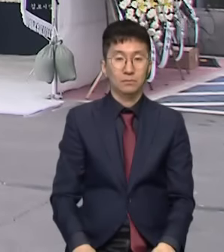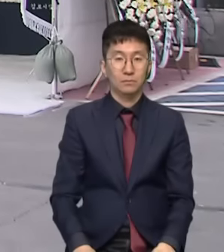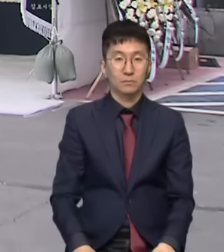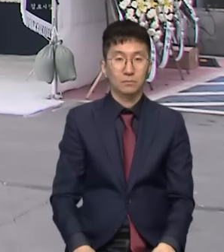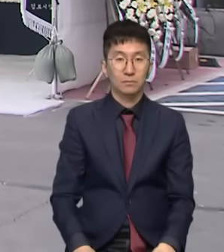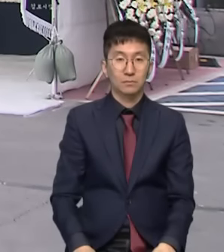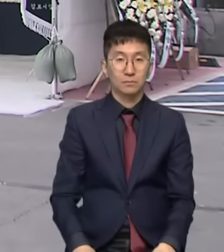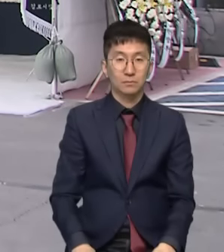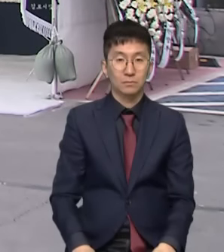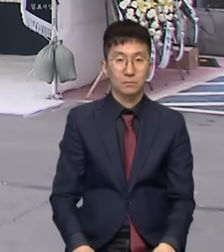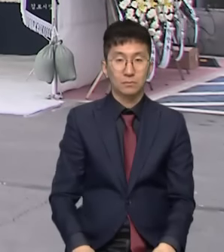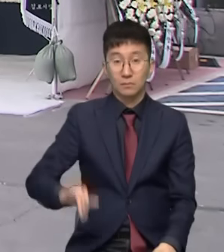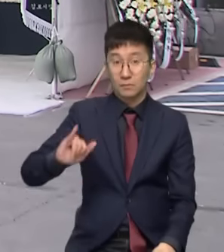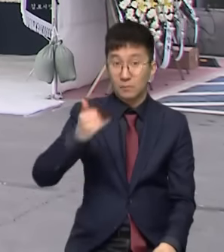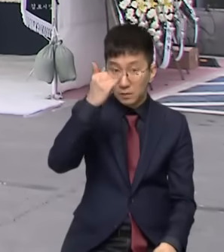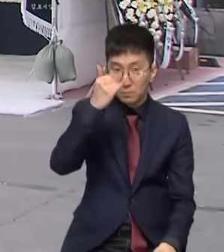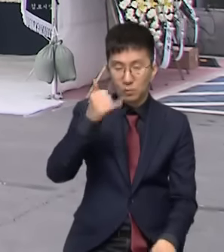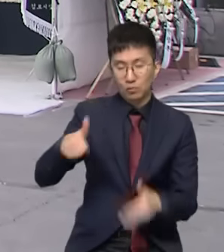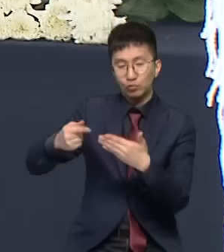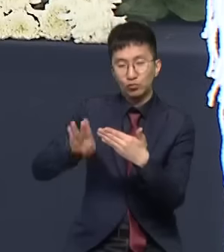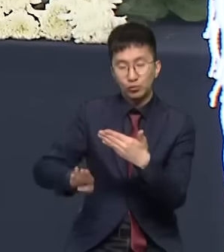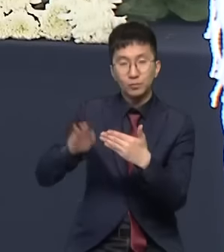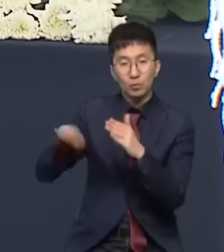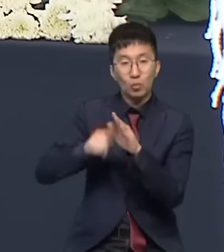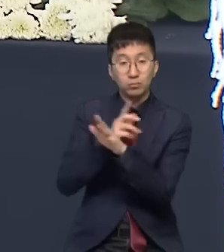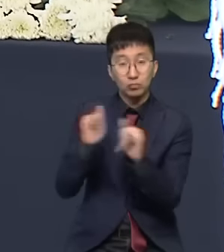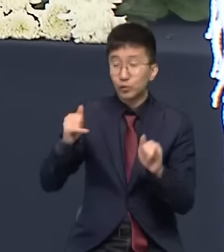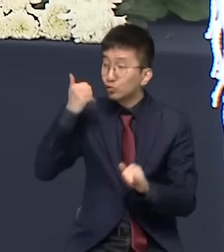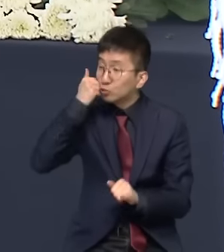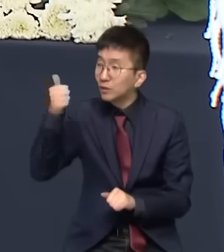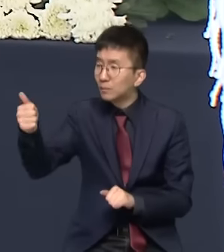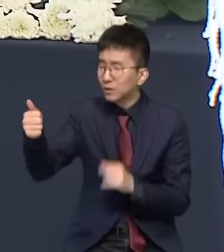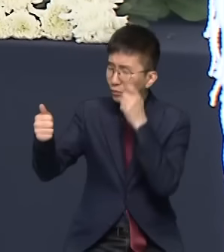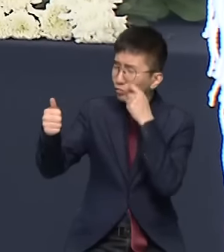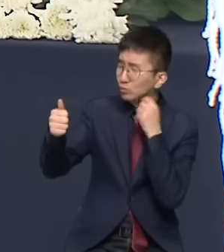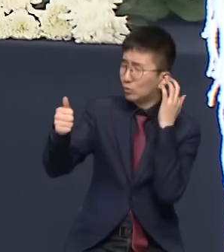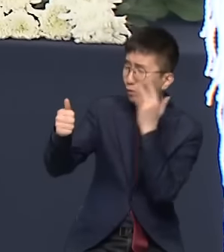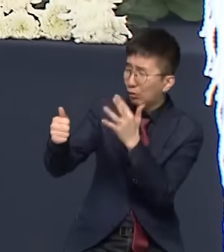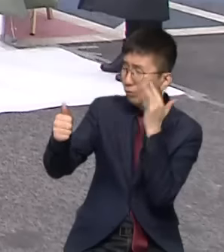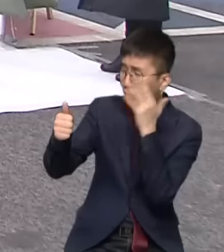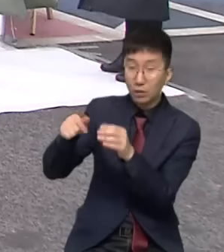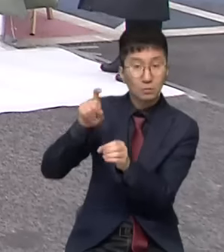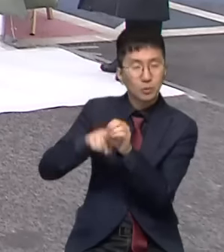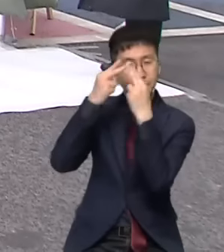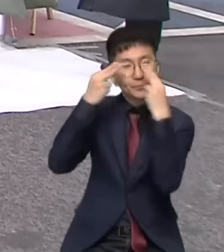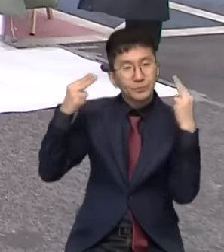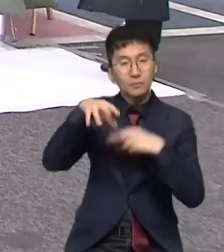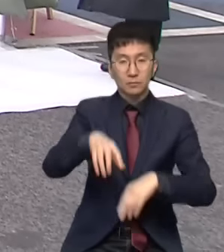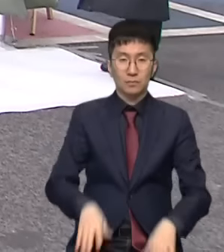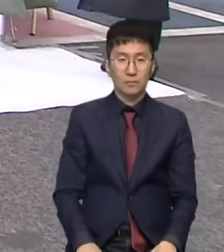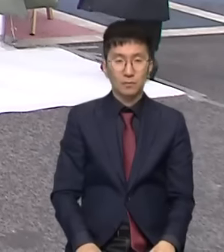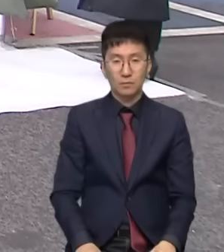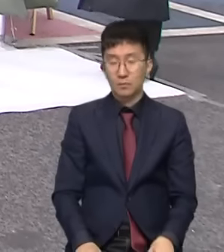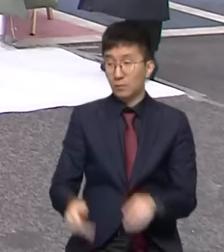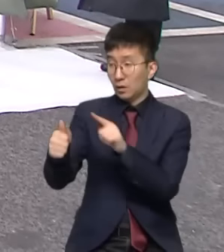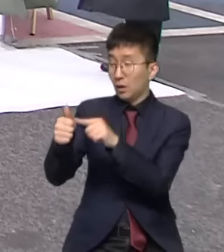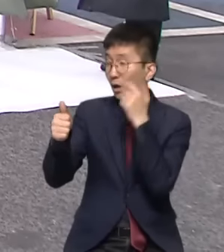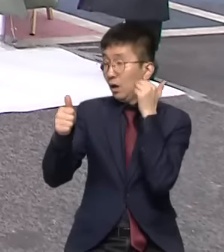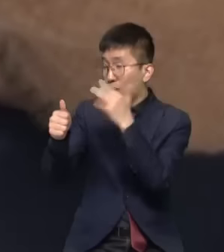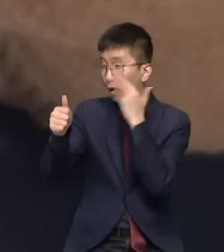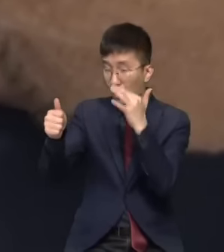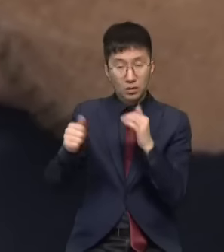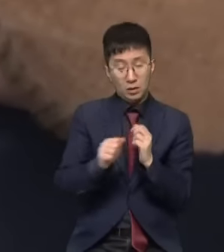취했습니다 김포시 구급공무원 30대를 추모하기 위해 마련된 분양소 동료를 추모하는 발길이